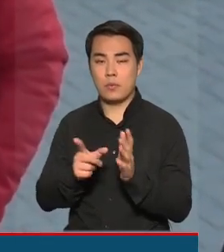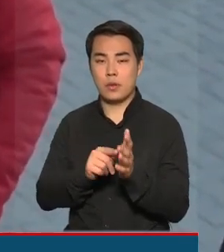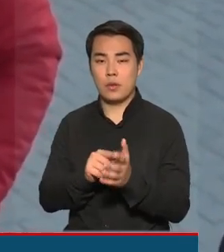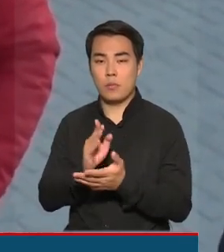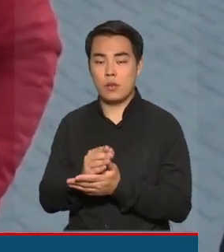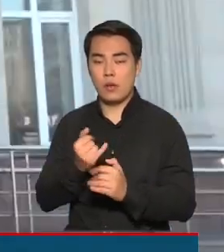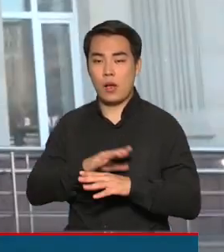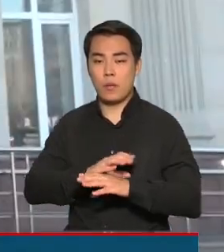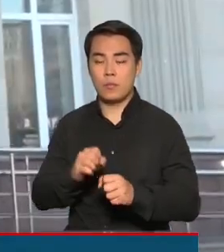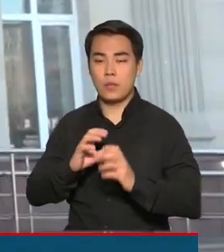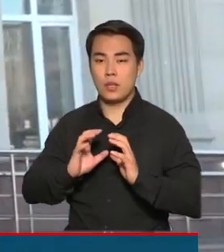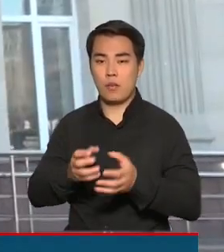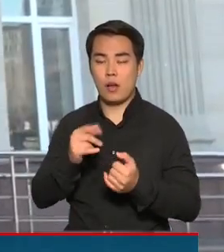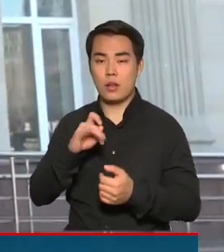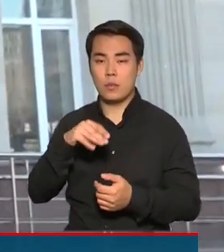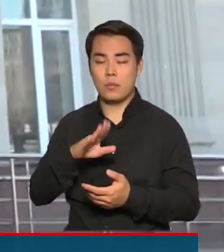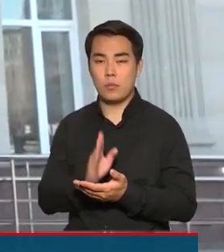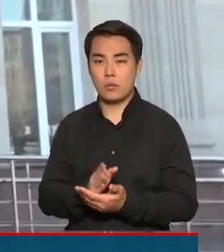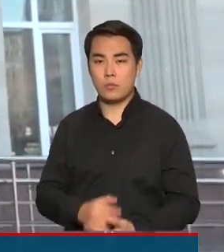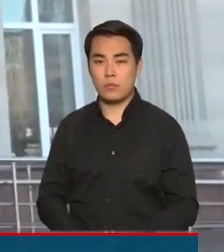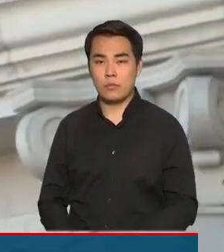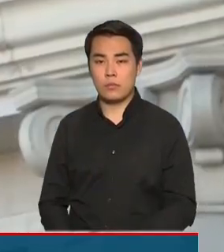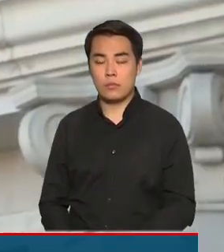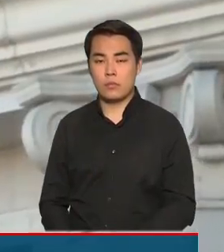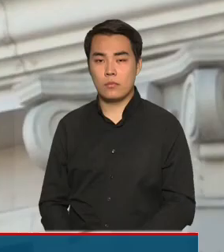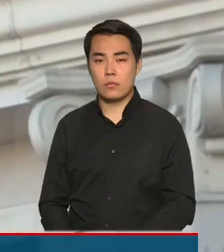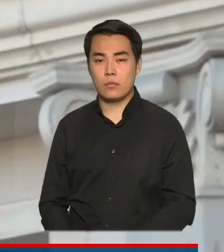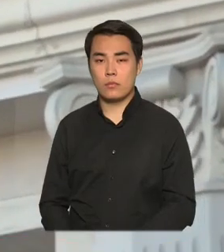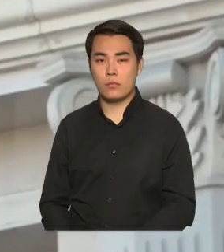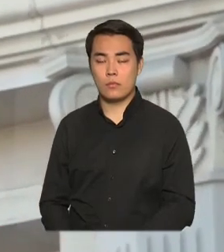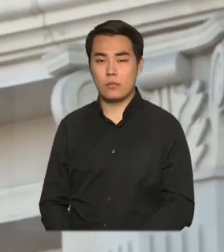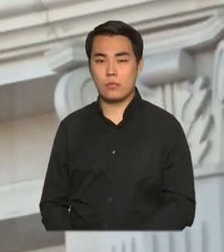пенсионеру покорять мировые олимпы. Аскар Кабиденов, Жибек Жулы, Караганда.